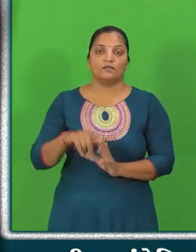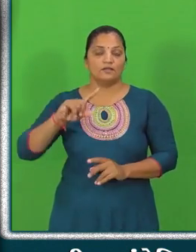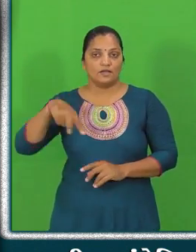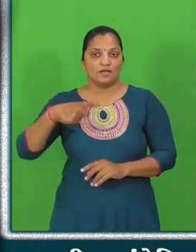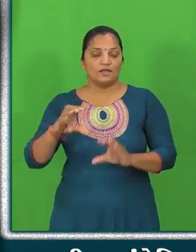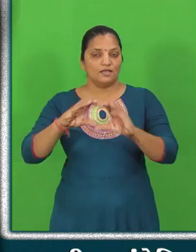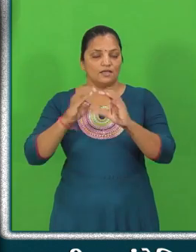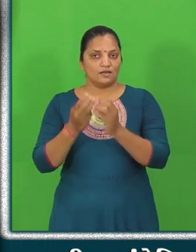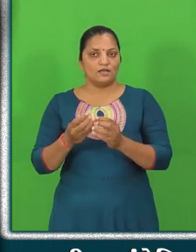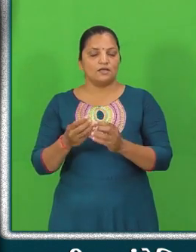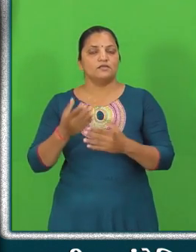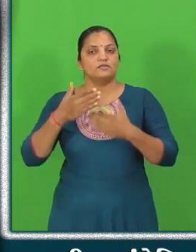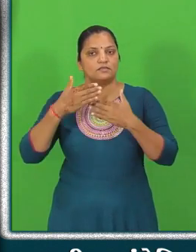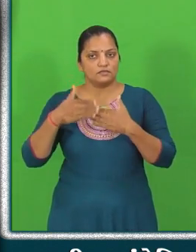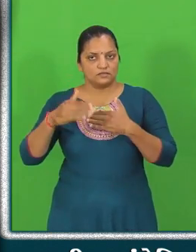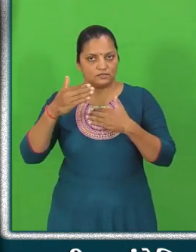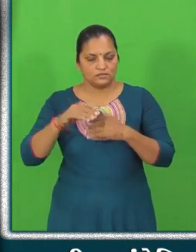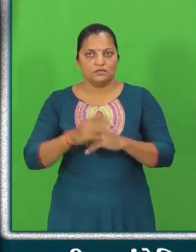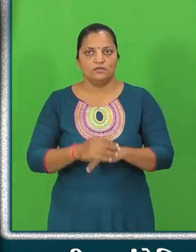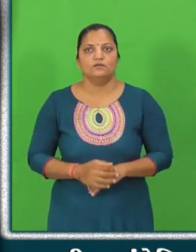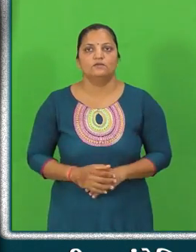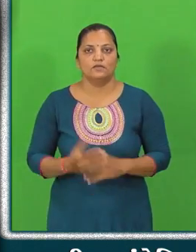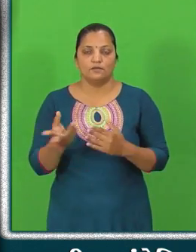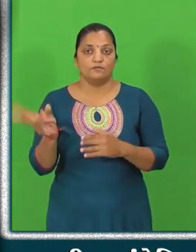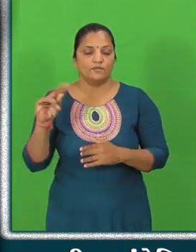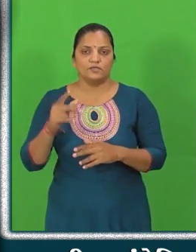છે, ફરી પૂછી રહ્યા છે. અહીંયા